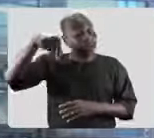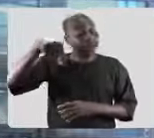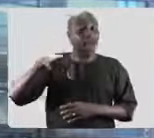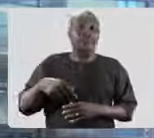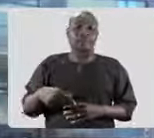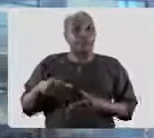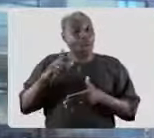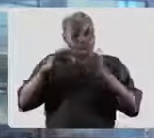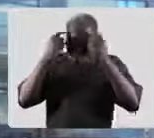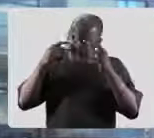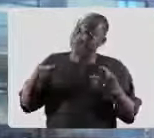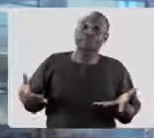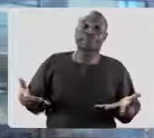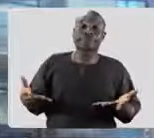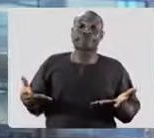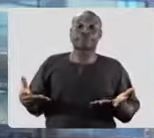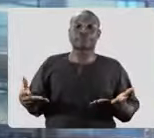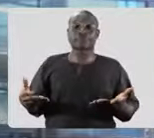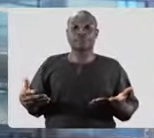Neriye ye, eko eko wye sen.